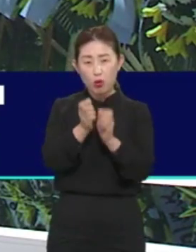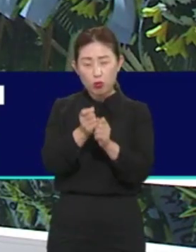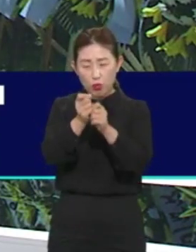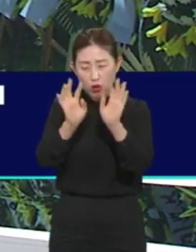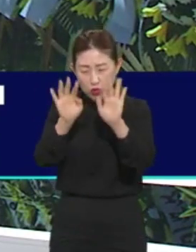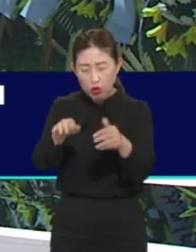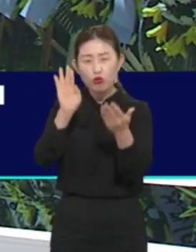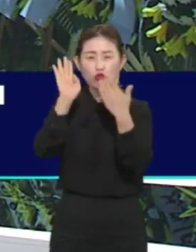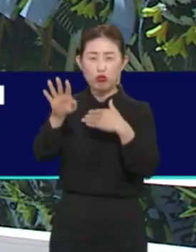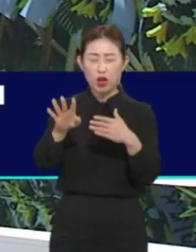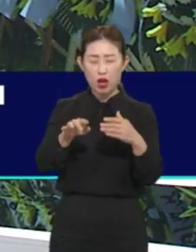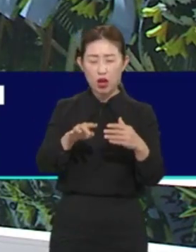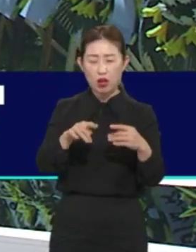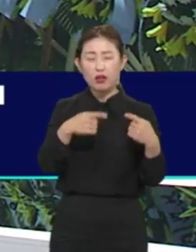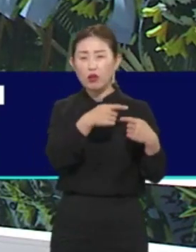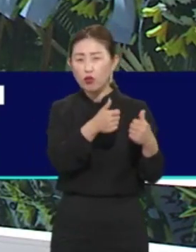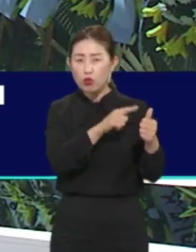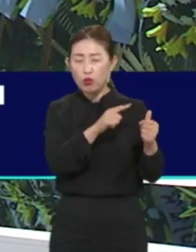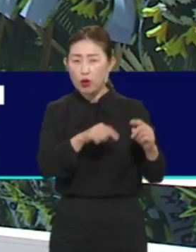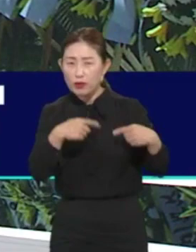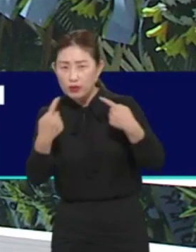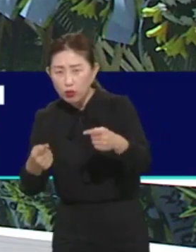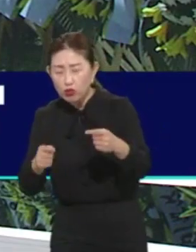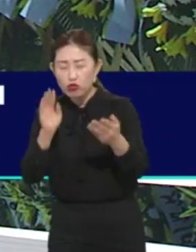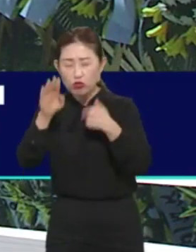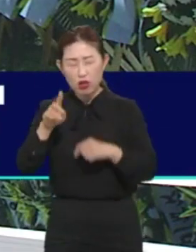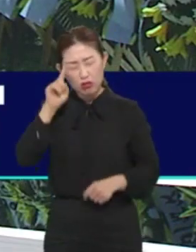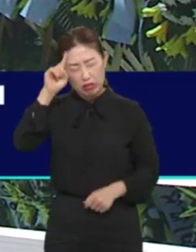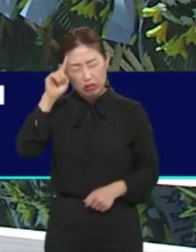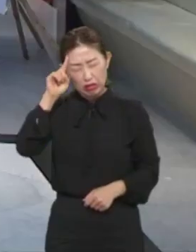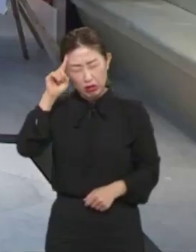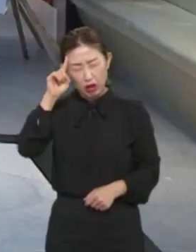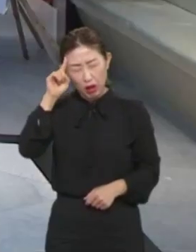극심한 스트레스를 호소한 것으로 전해졌습니다. 김철진 기자입니다.